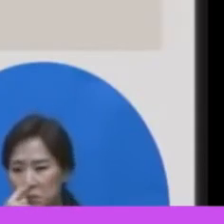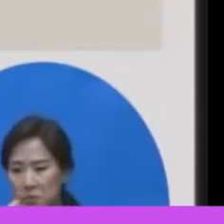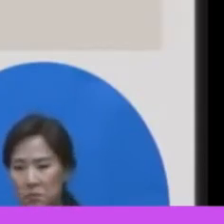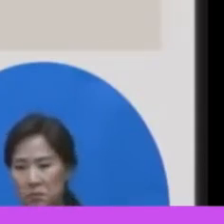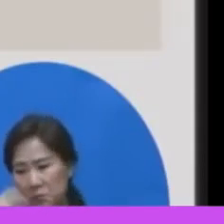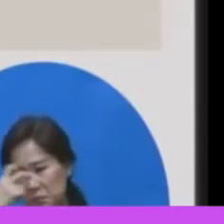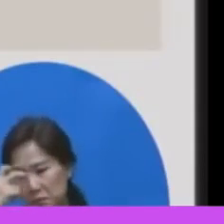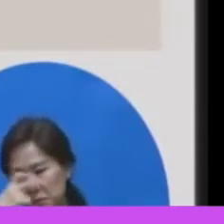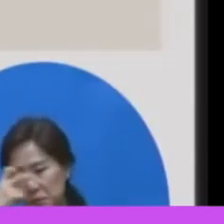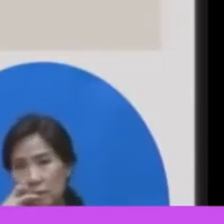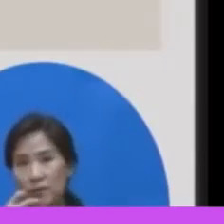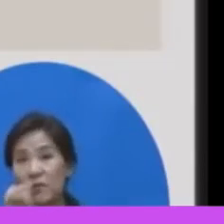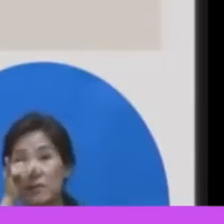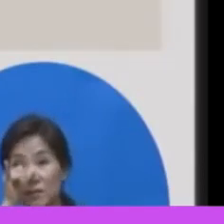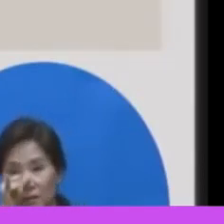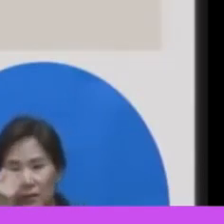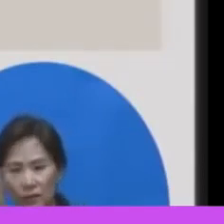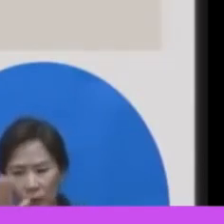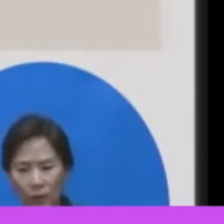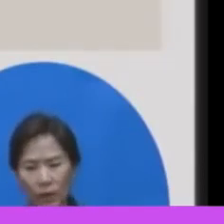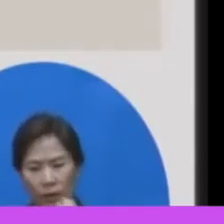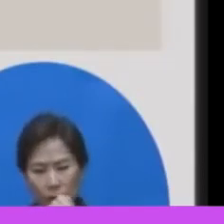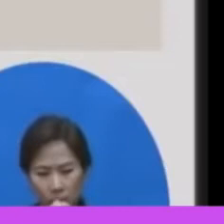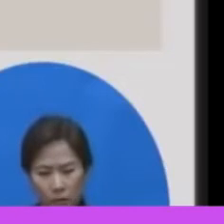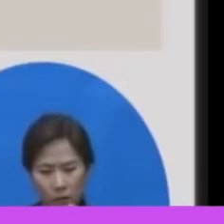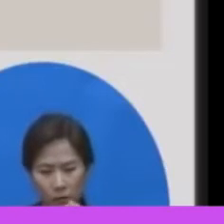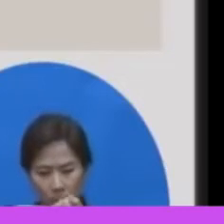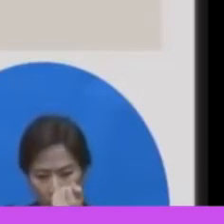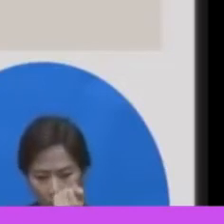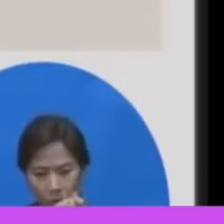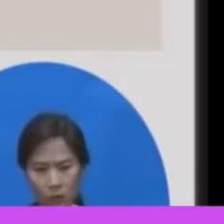내용을 파악해서 바로 내주고 있는 것 같고요. 그래서